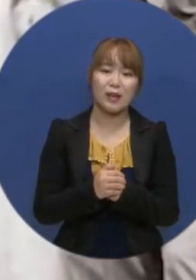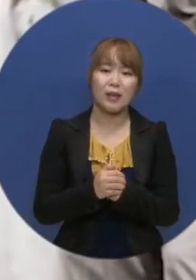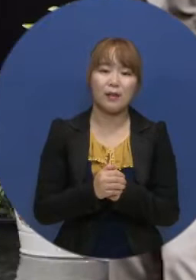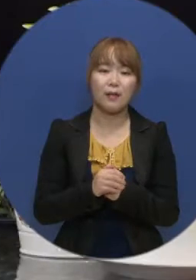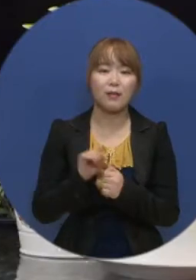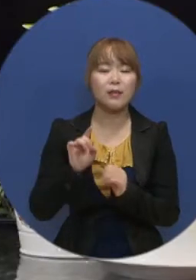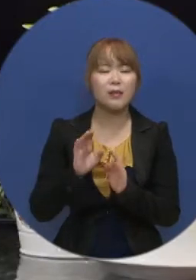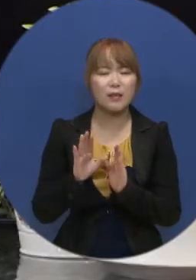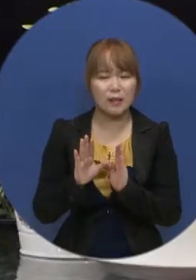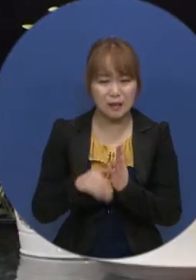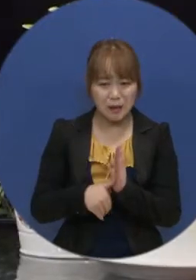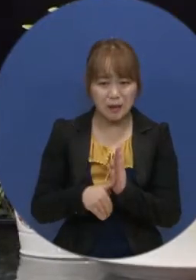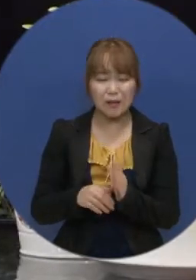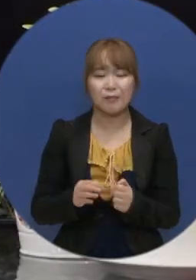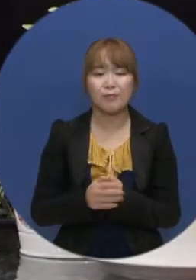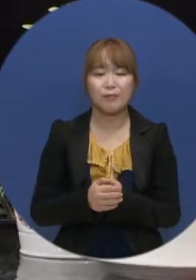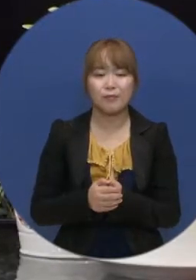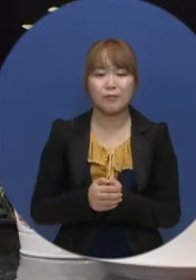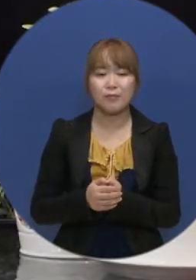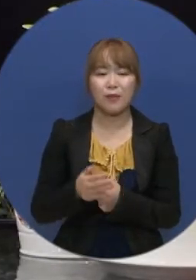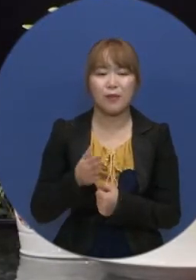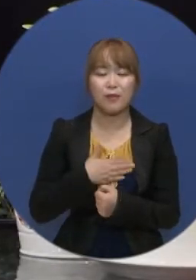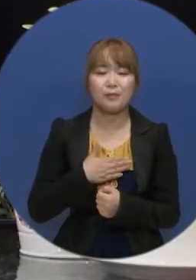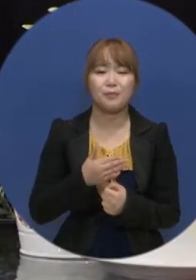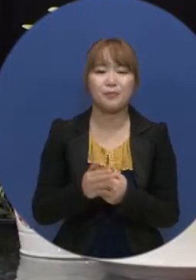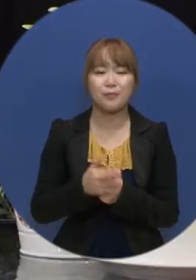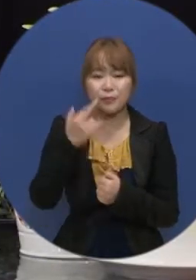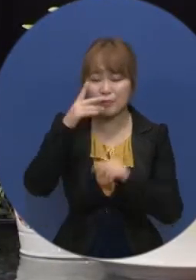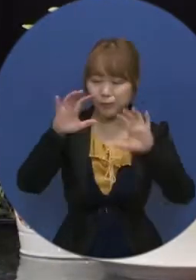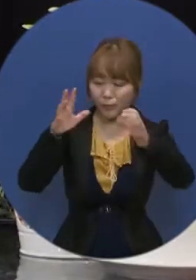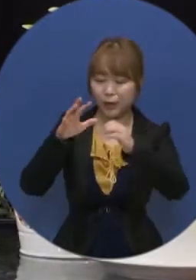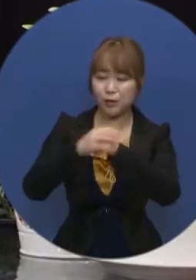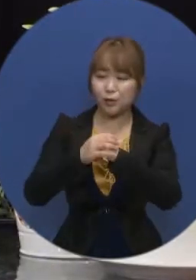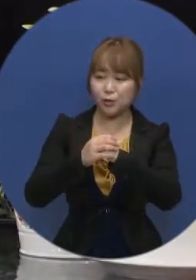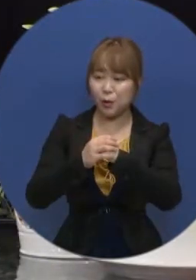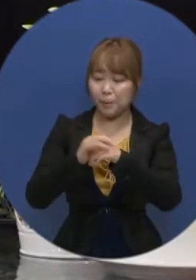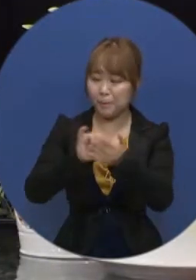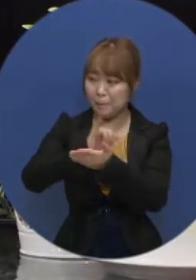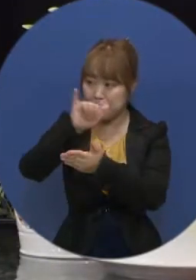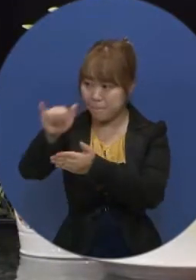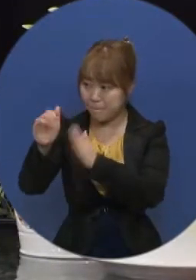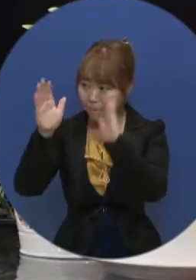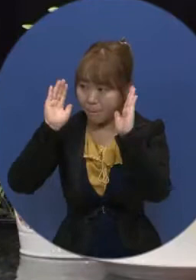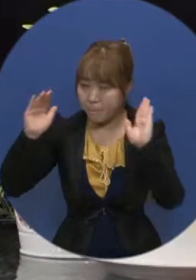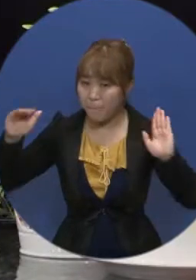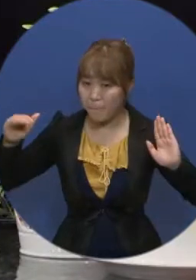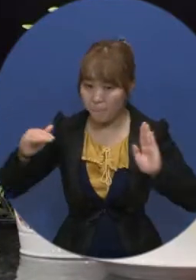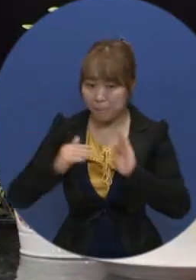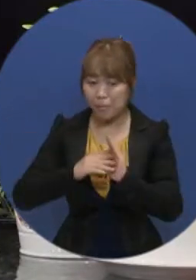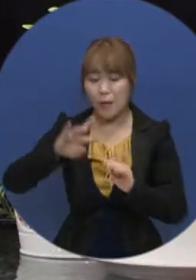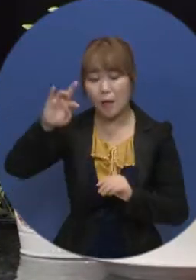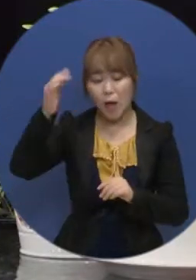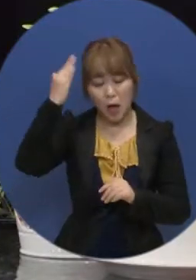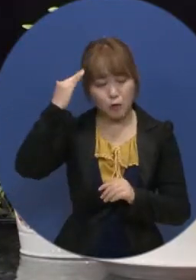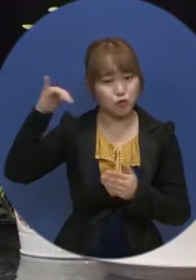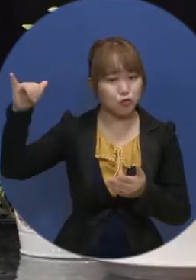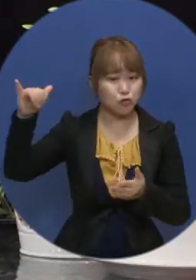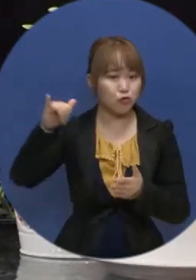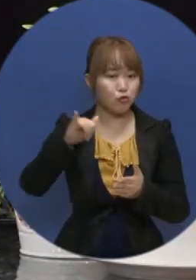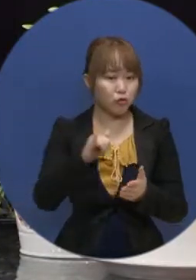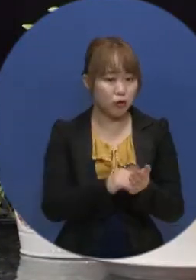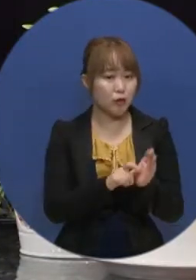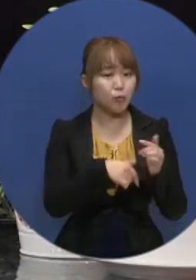호텔인데 그때 저희가 이제 제가 미국서 유학하고 네네. 돌아와서